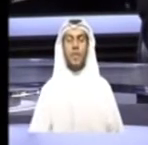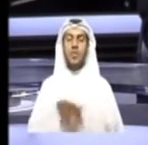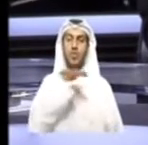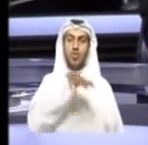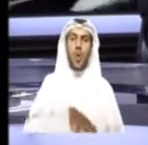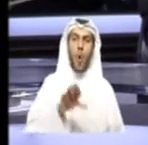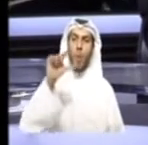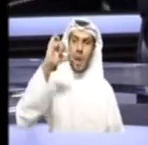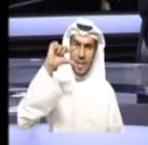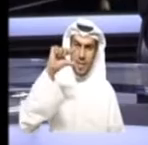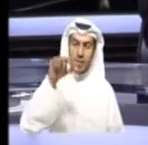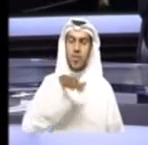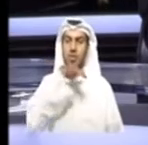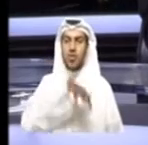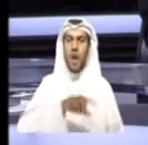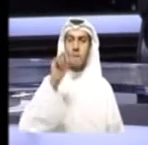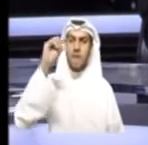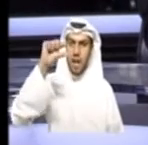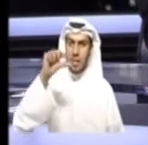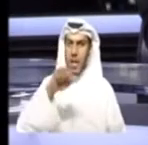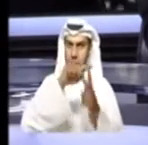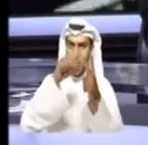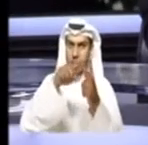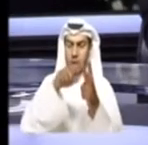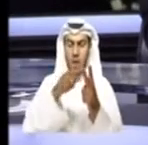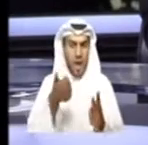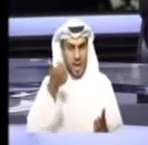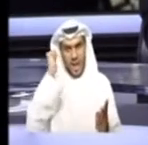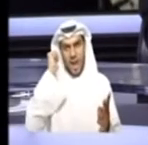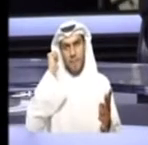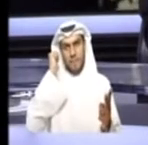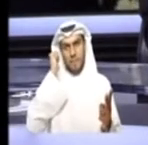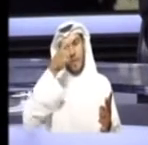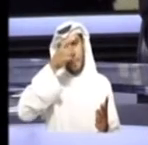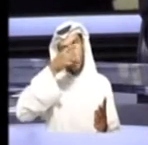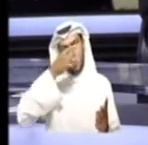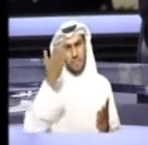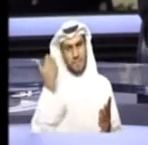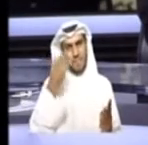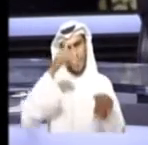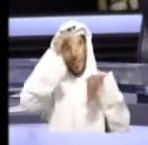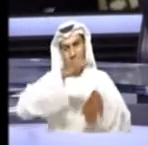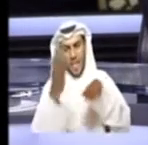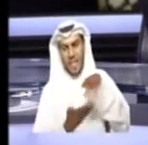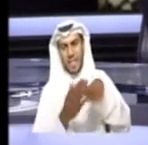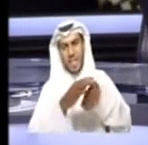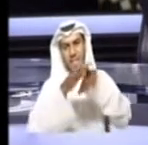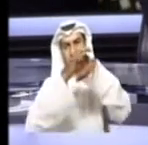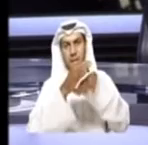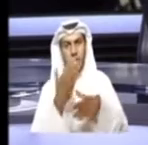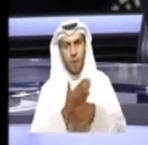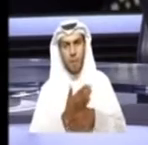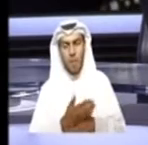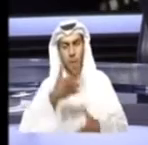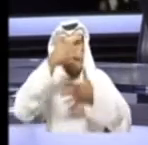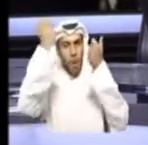الشيخ الدكتور وليد العلي والشيخ فهد الحسيني اللذين شيعتهما الكويت أمس في جنازة حاشدة راح ضحية اعتداء آثم